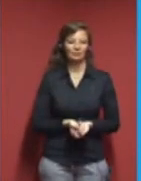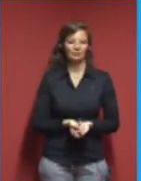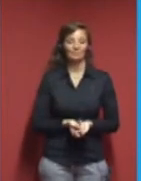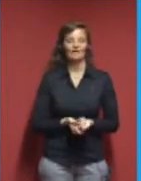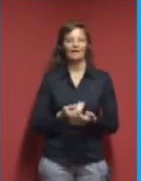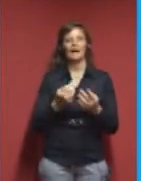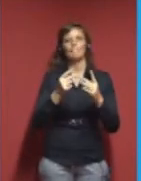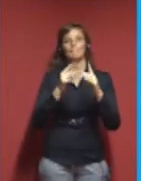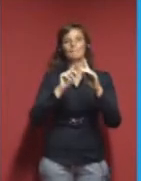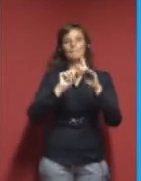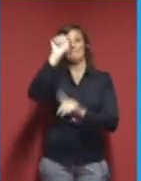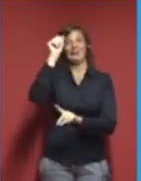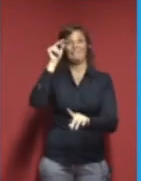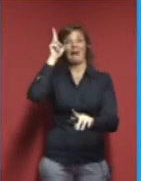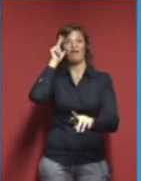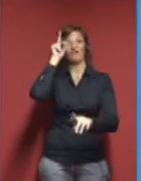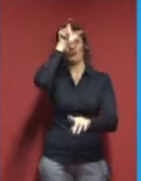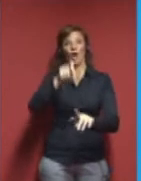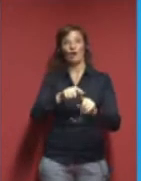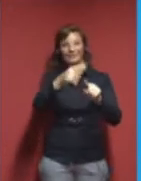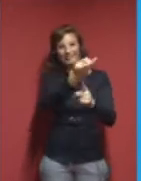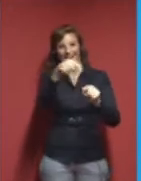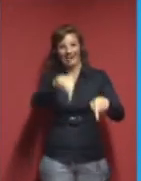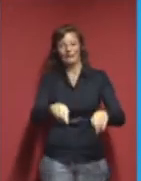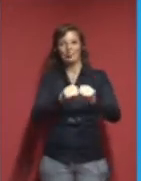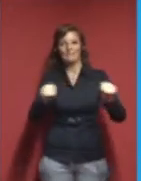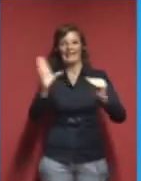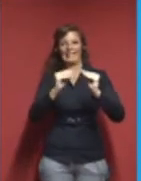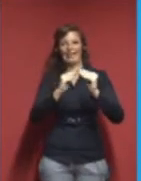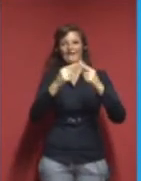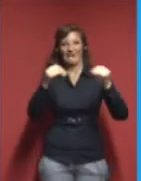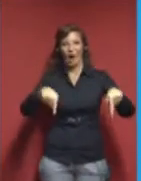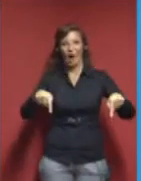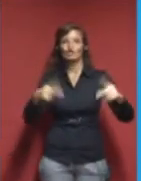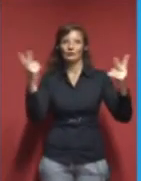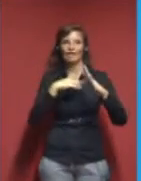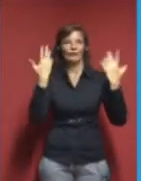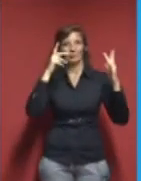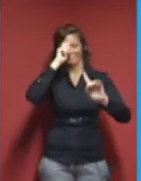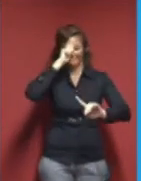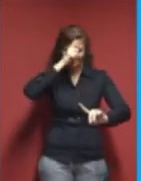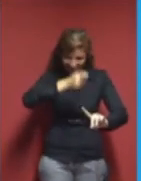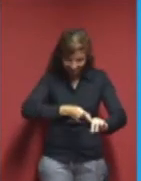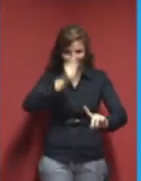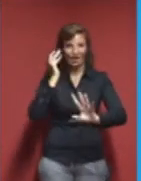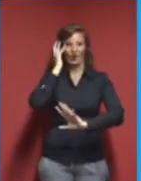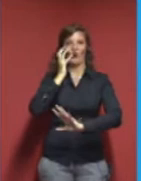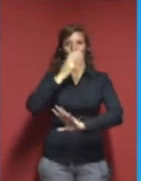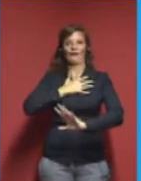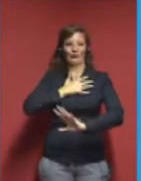La prima donna qui alla Maker Fair di oggi, è un onore per me.